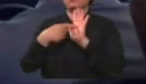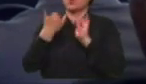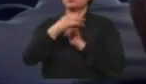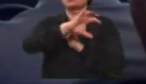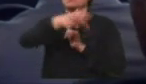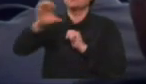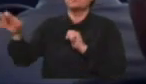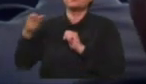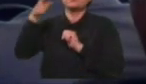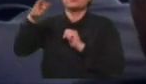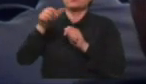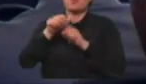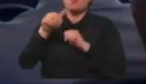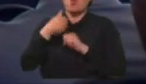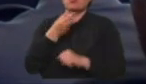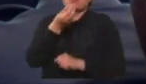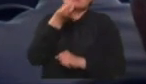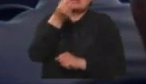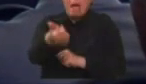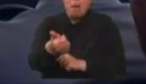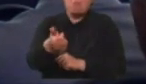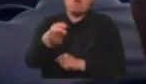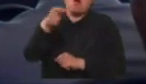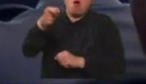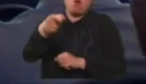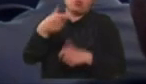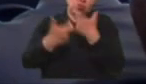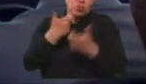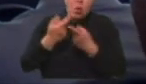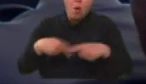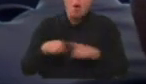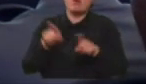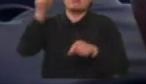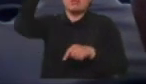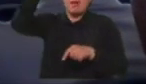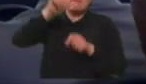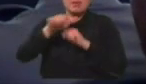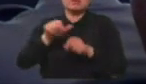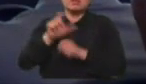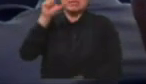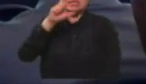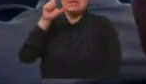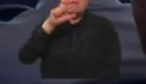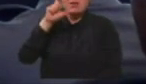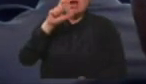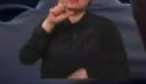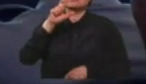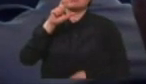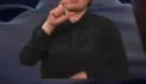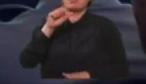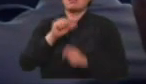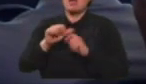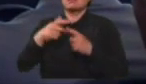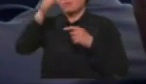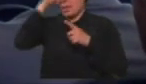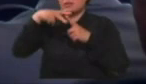podmioty, którym komercyjnie możesz zapłacić, one to zrobią. Tak? No i tam też jest cyfryzacja między innymi, tak jak dokonać cyfryzacji, jest nawet takie